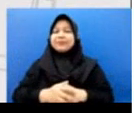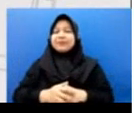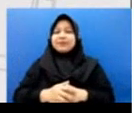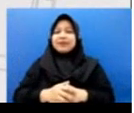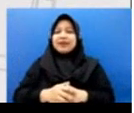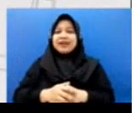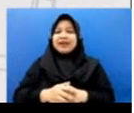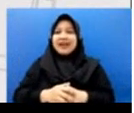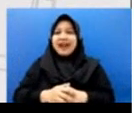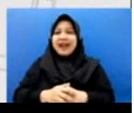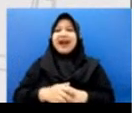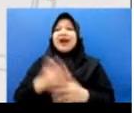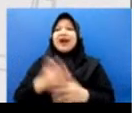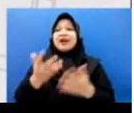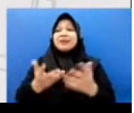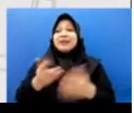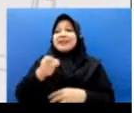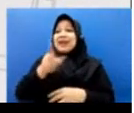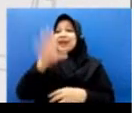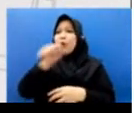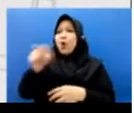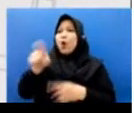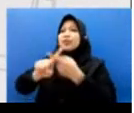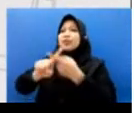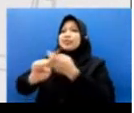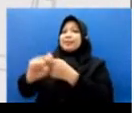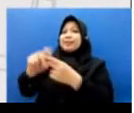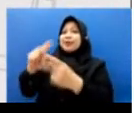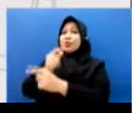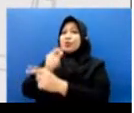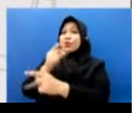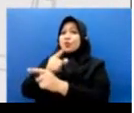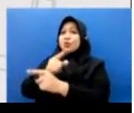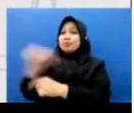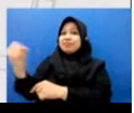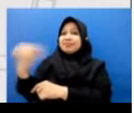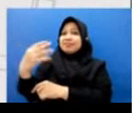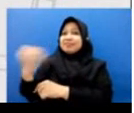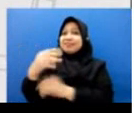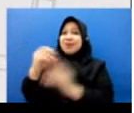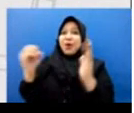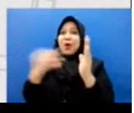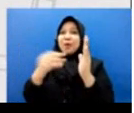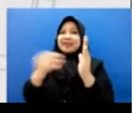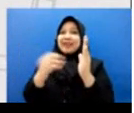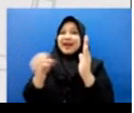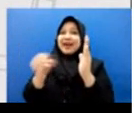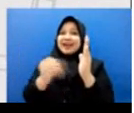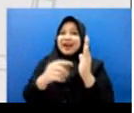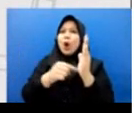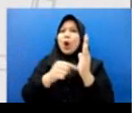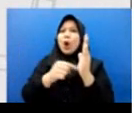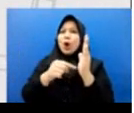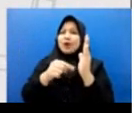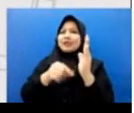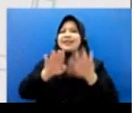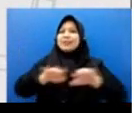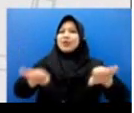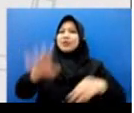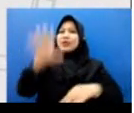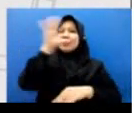teman gurunya, yang ada gurunya juga guru dari orang lain. Jadi mereka tahu bahwa proses berpikir saya